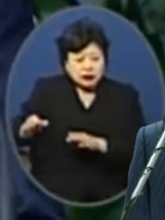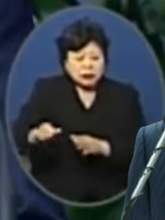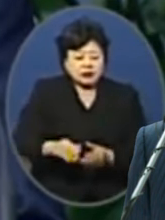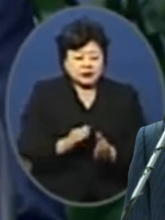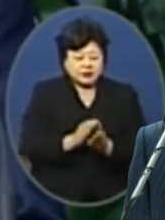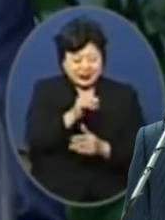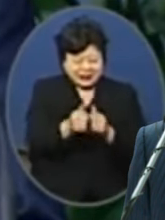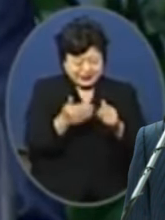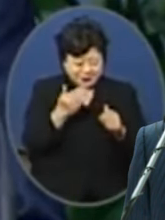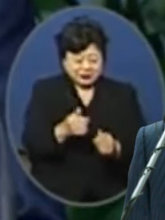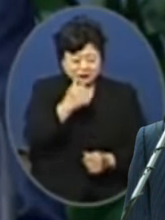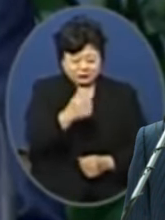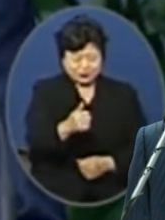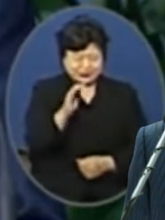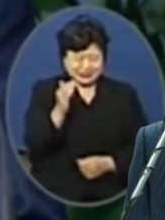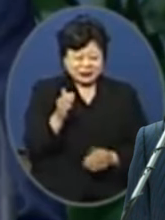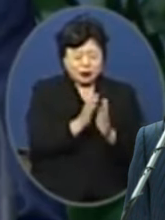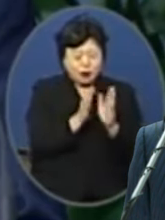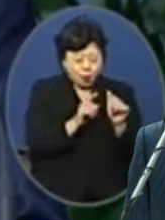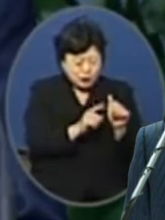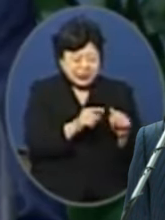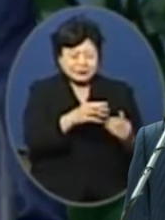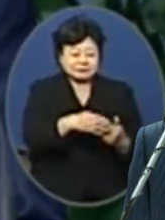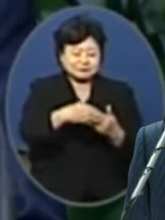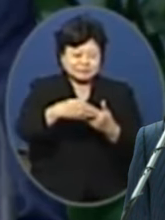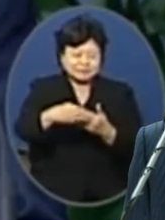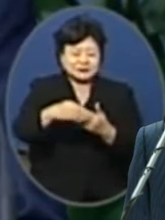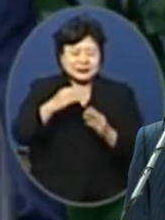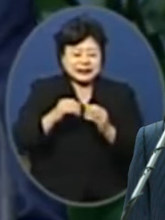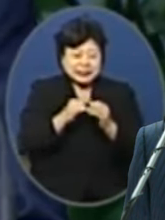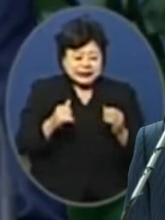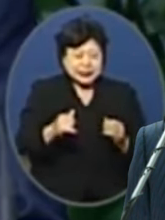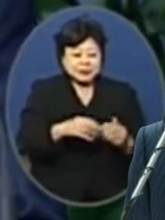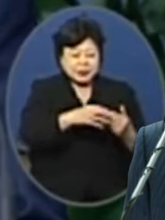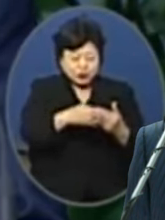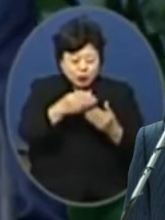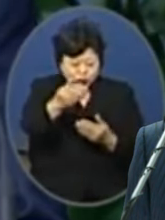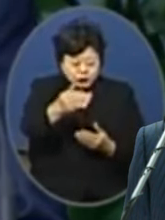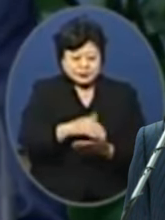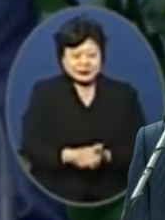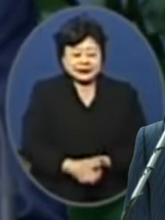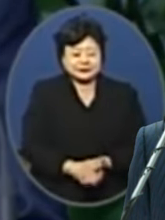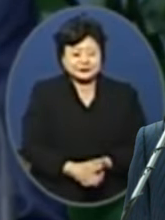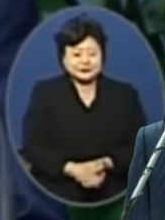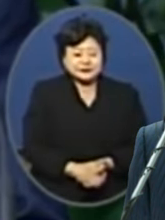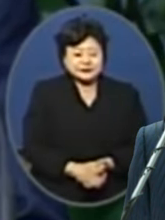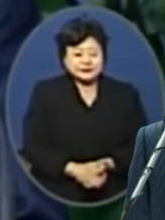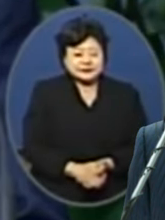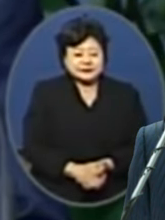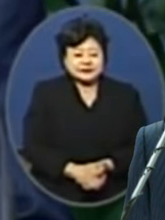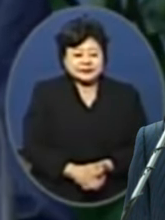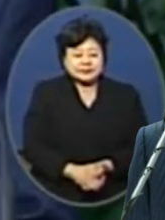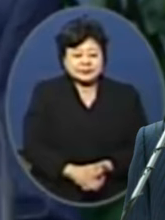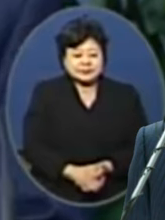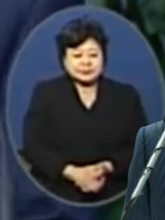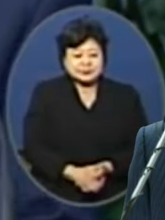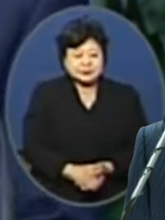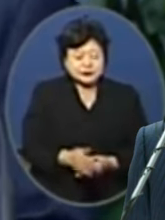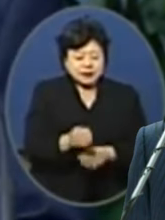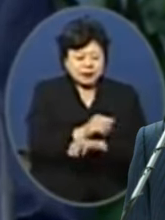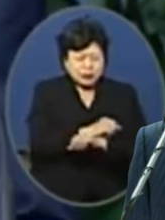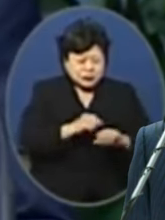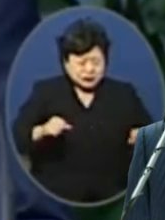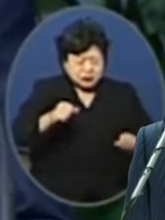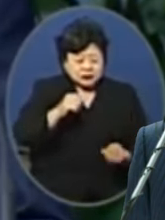그때부터 하나님이 주인이 되어서 모세를 이끌어서 이스라엘 백성을 인도에 내게 만들어 준 것입니다 여리고 평지에